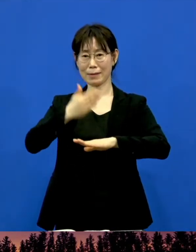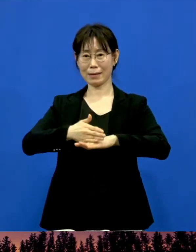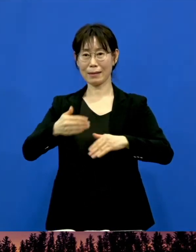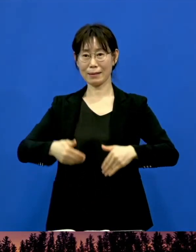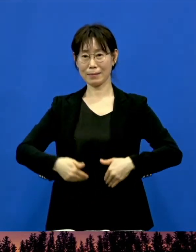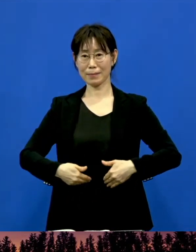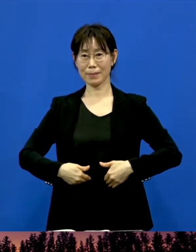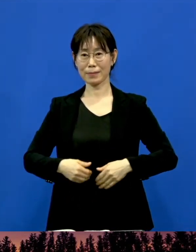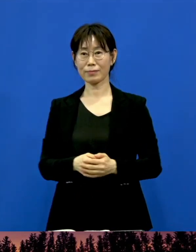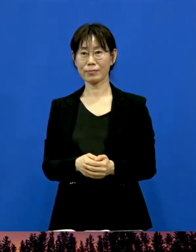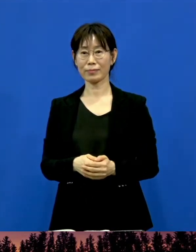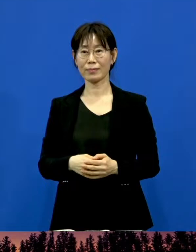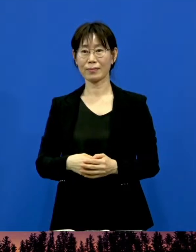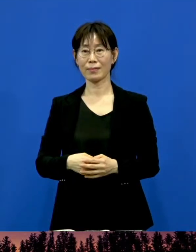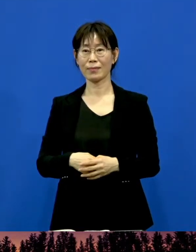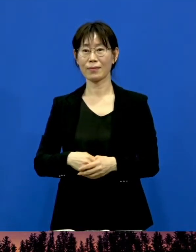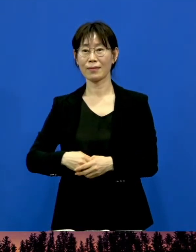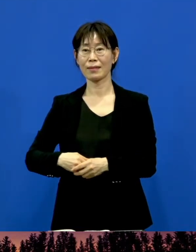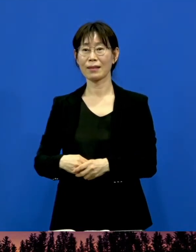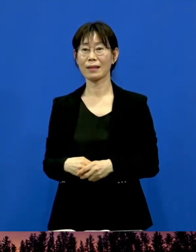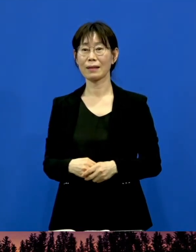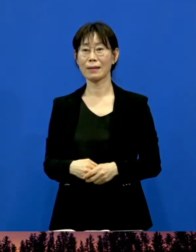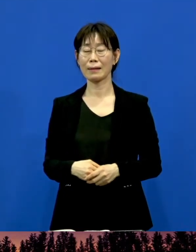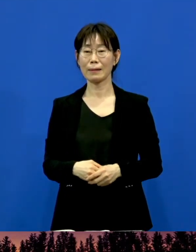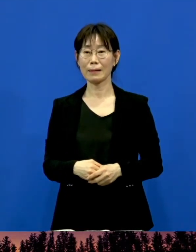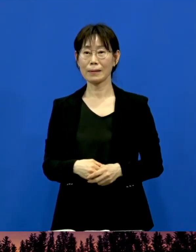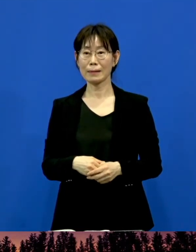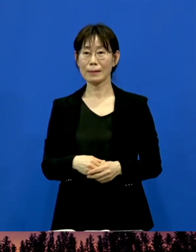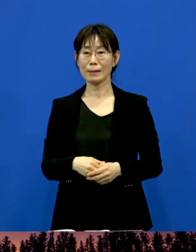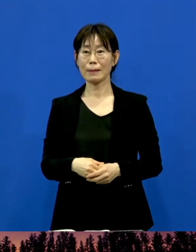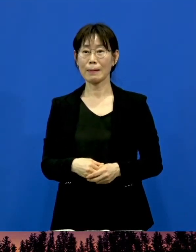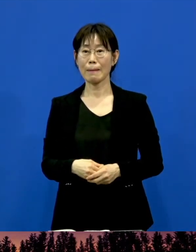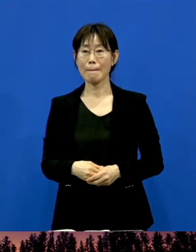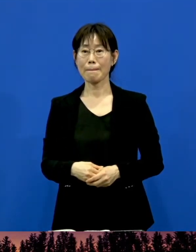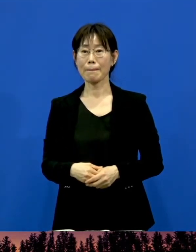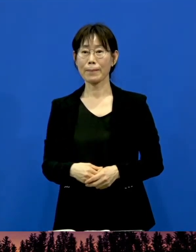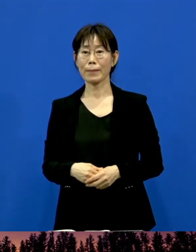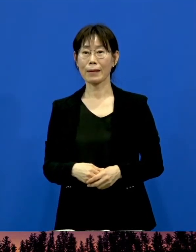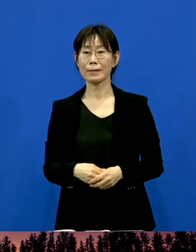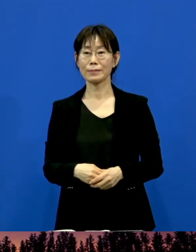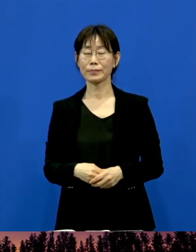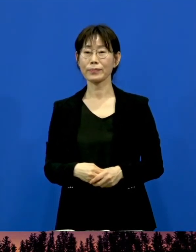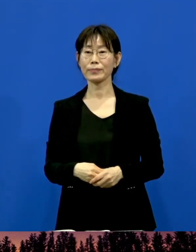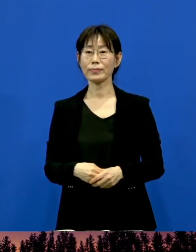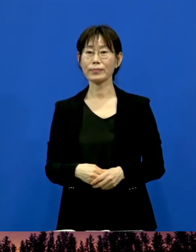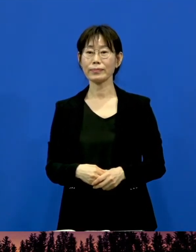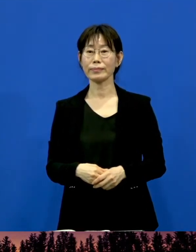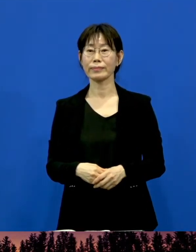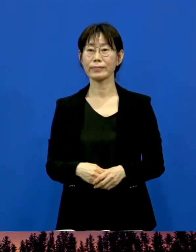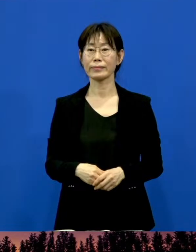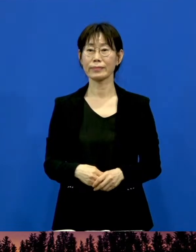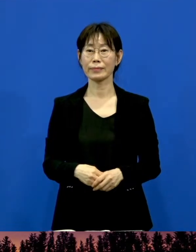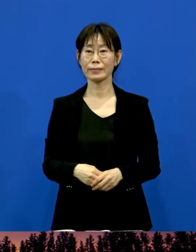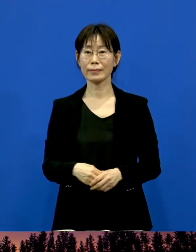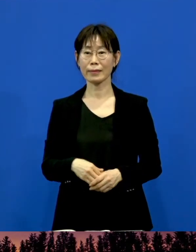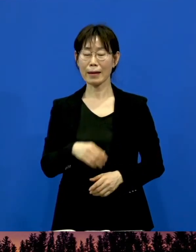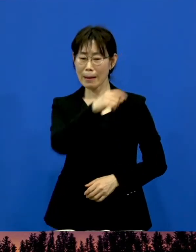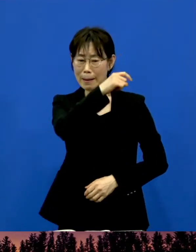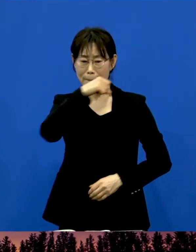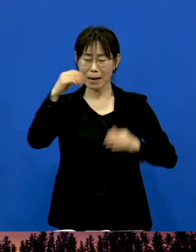여러분, 자극적인 거 찾는 거 쉽지 않아요. 여러분, 밥도요, 요즘 너무 우리가 자극적인 걸 찾는데 너무 좋은 거 찾아다니지